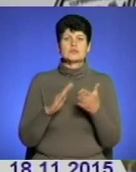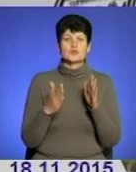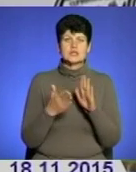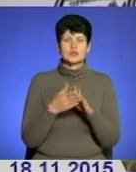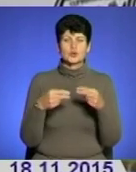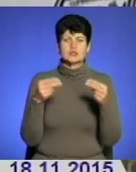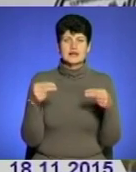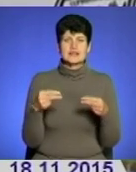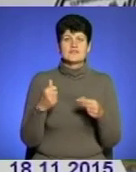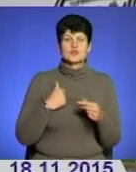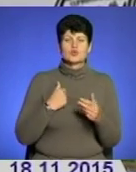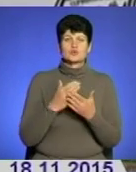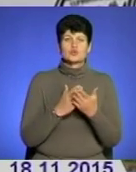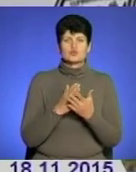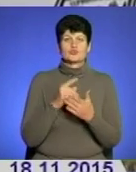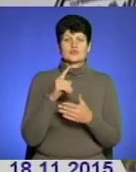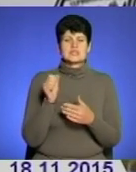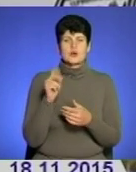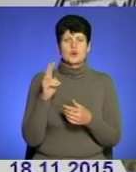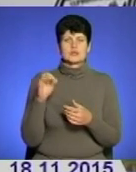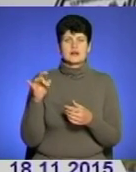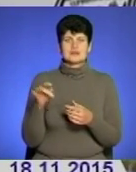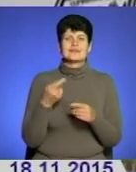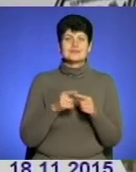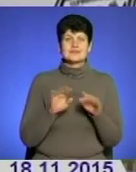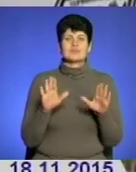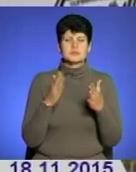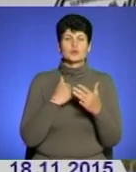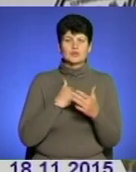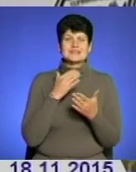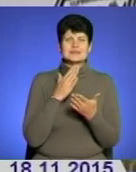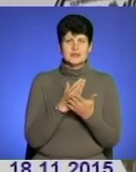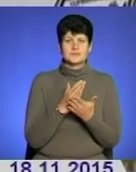на військову службу за контрактом. А такі випадки в нас є.